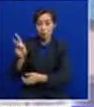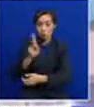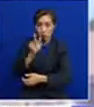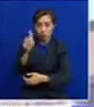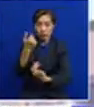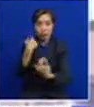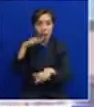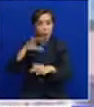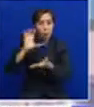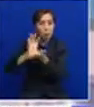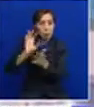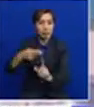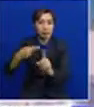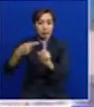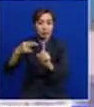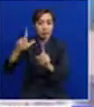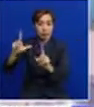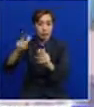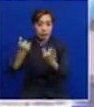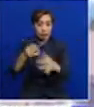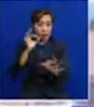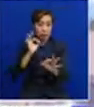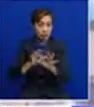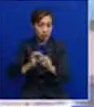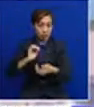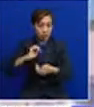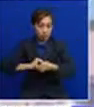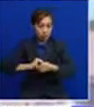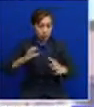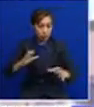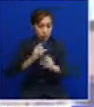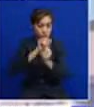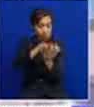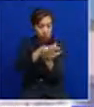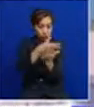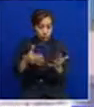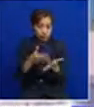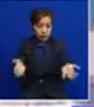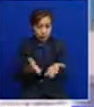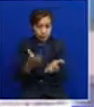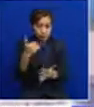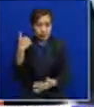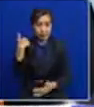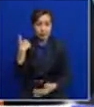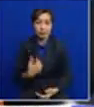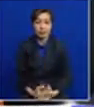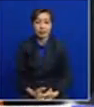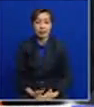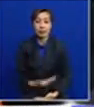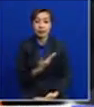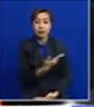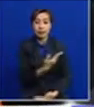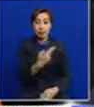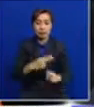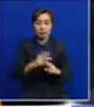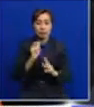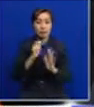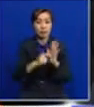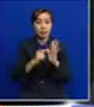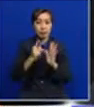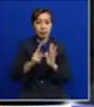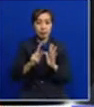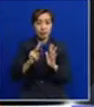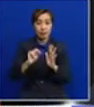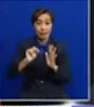วันนี้ทางธอส.ได้สรุปมาตรการการปล่อยสินเชื่อออกมาแล้วนะคะโดยนางอังคณาปิลันโอวาทชัยมนัสกรรมการผู้จัด